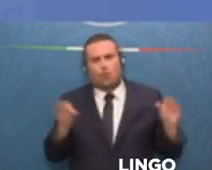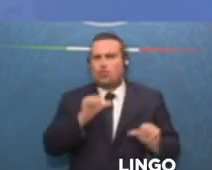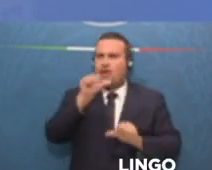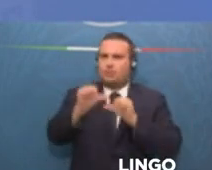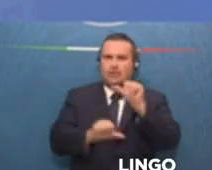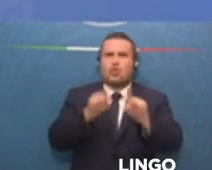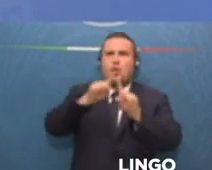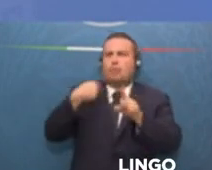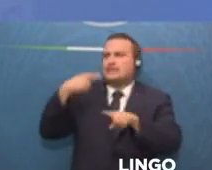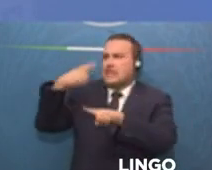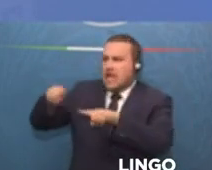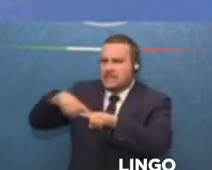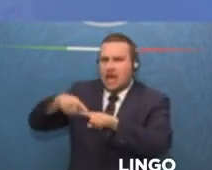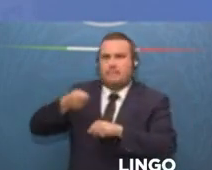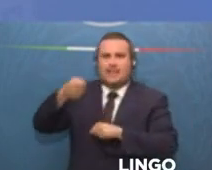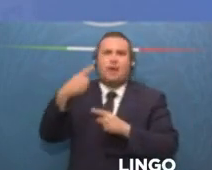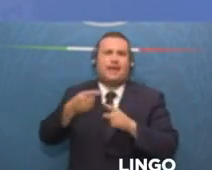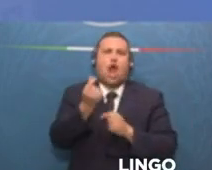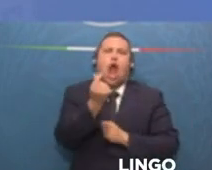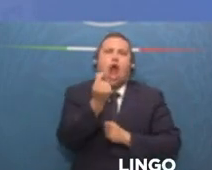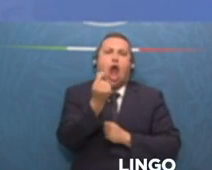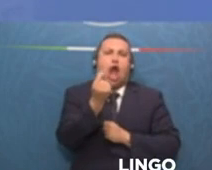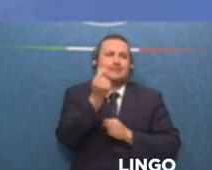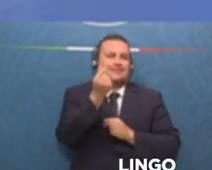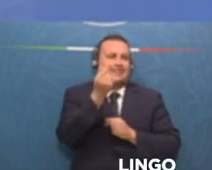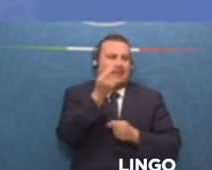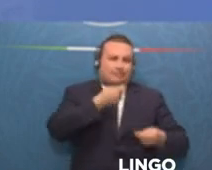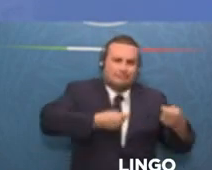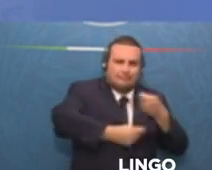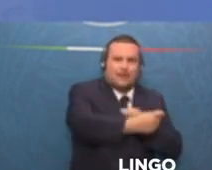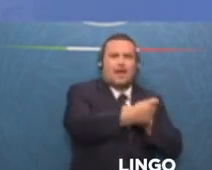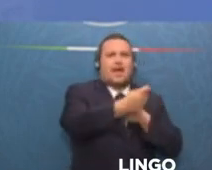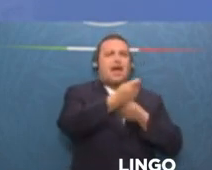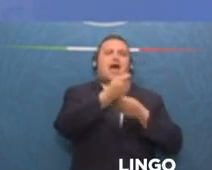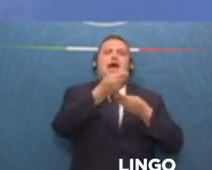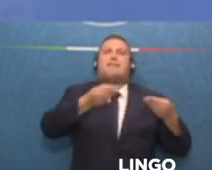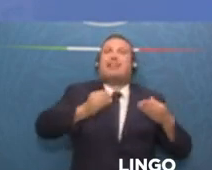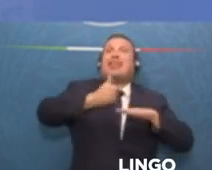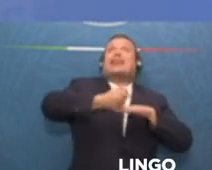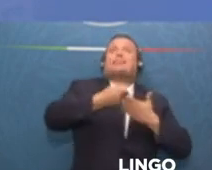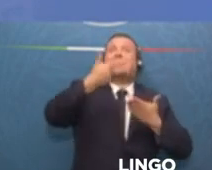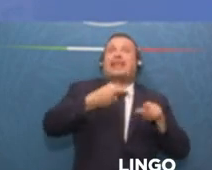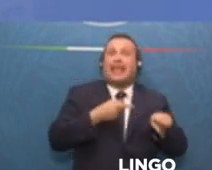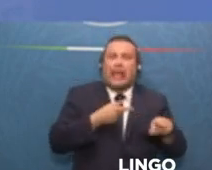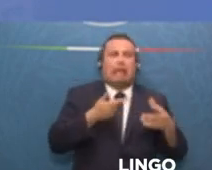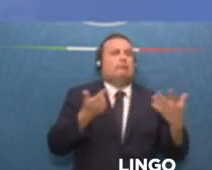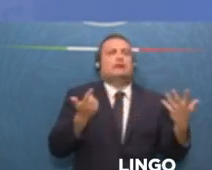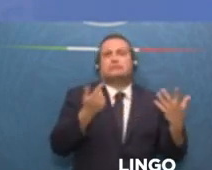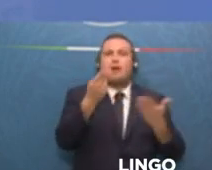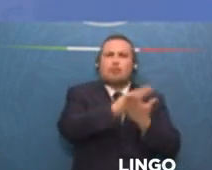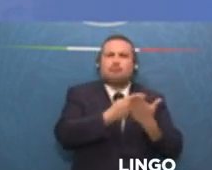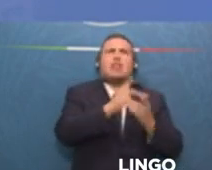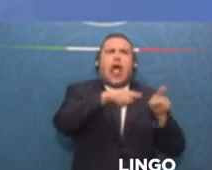stanziamenti che abbiamo fatto per adeguare i costi dei lavori pubblici, delle materie prime, eccetera, molti di questi progetti sono andati